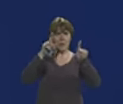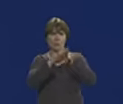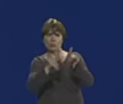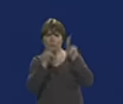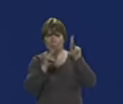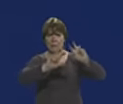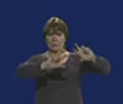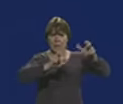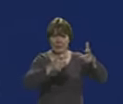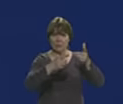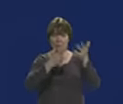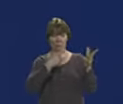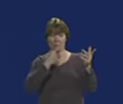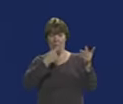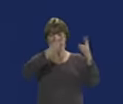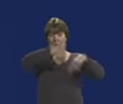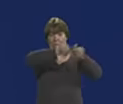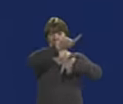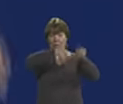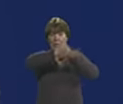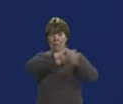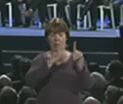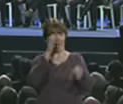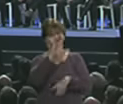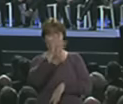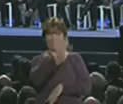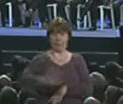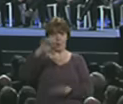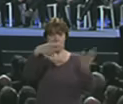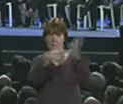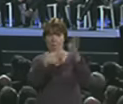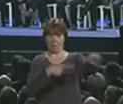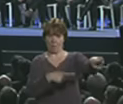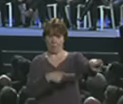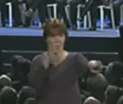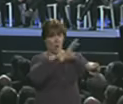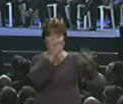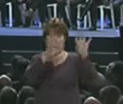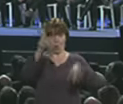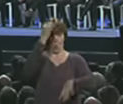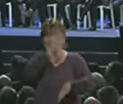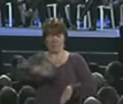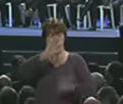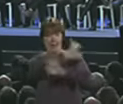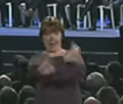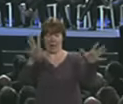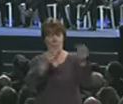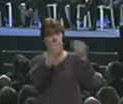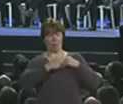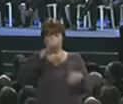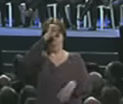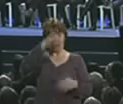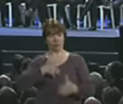médiatique qui tourne sur lui-même, qui ne veut pas entendre la France, qui ne comprend rien à la France et qui veut donner des leçons qui sont choquantes